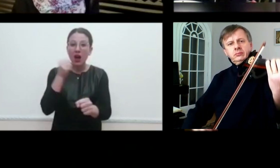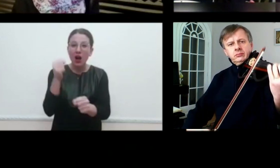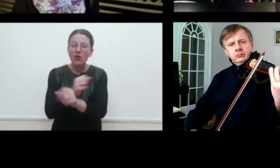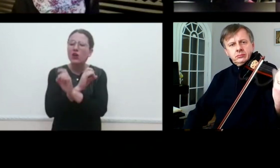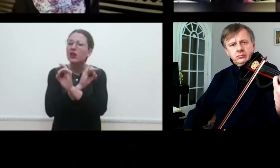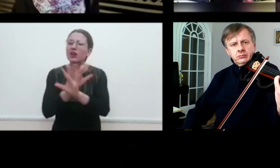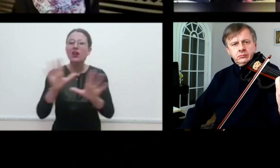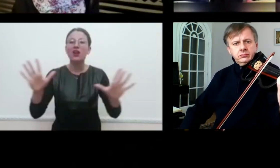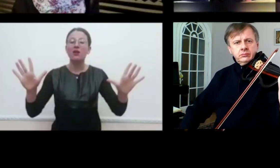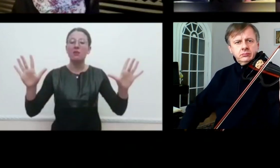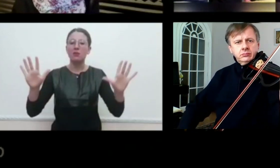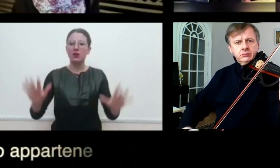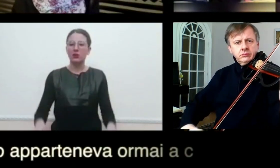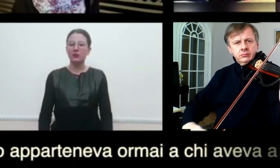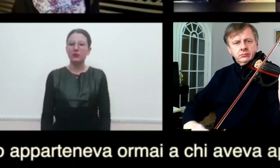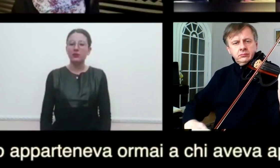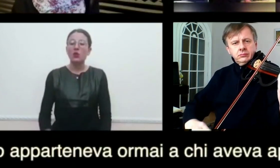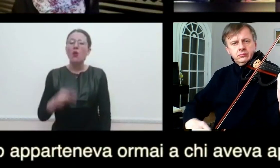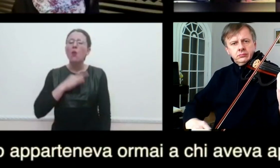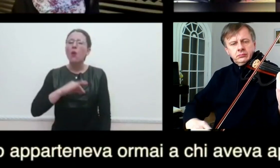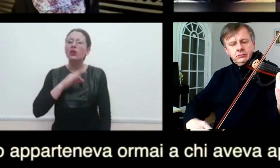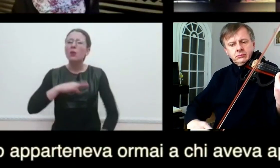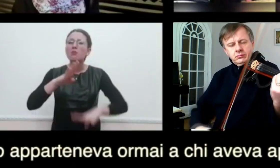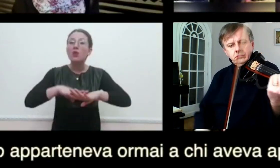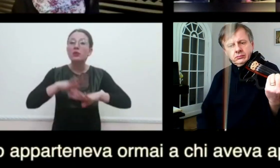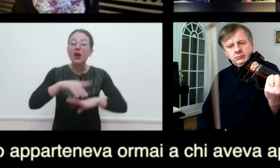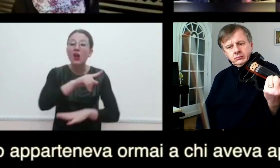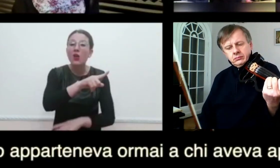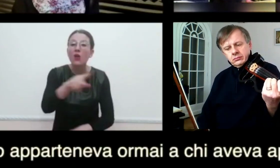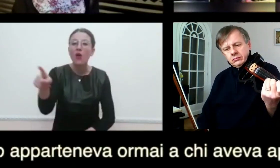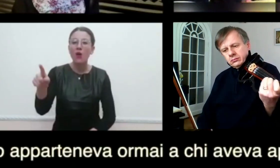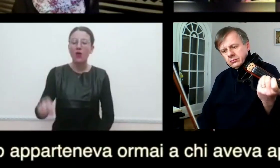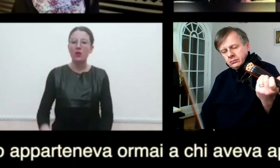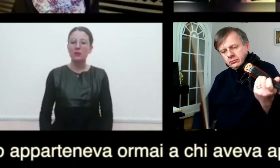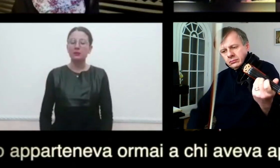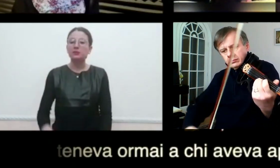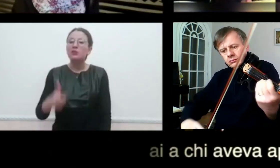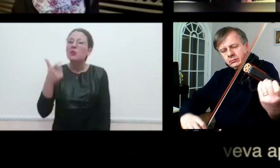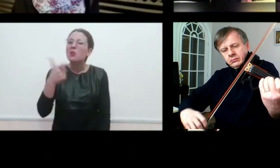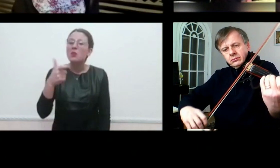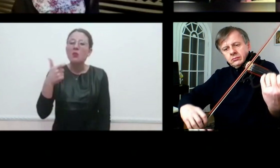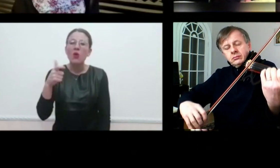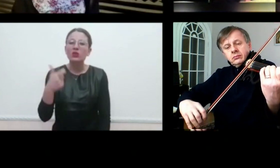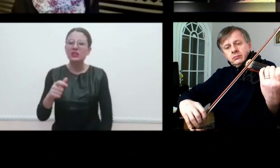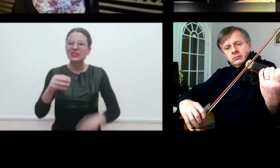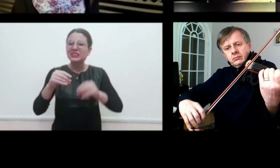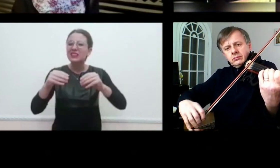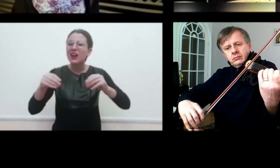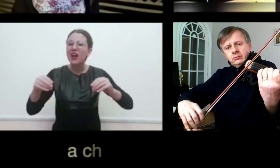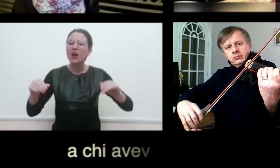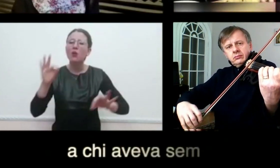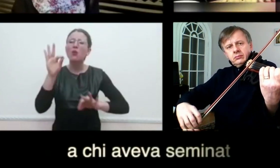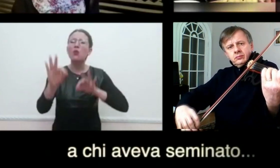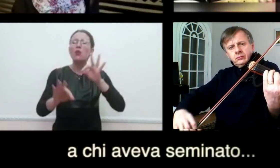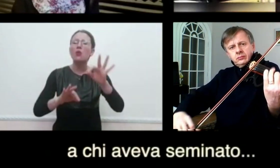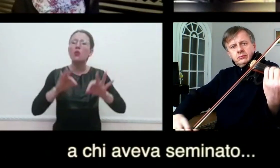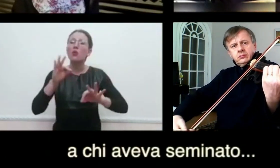per farlo. Il raccolto apparteneva ormai a chi aveva aperto la terra, a